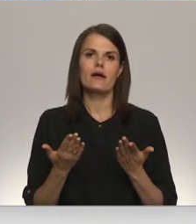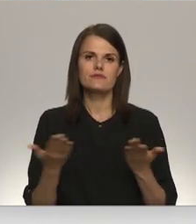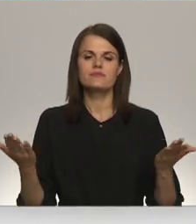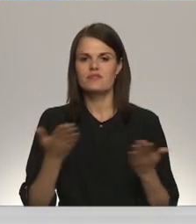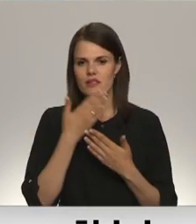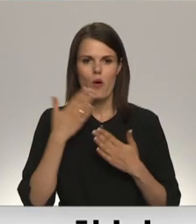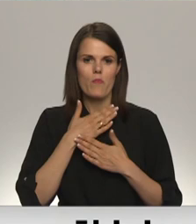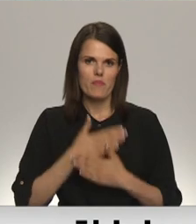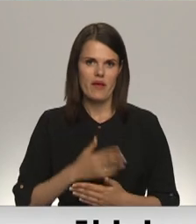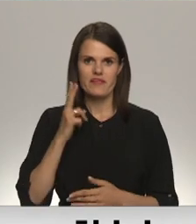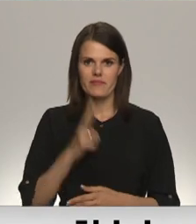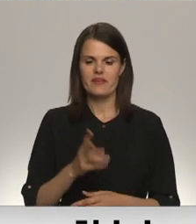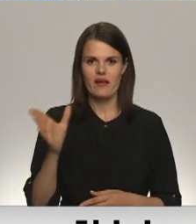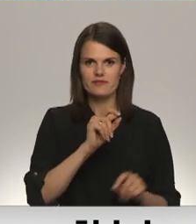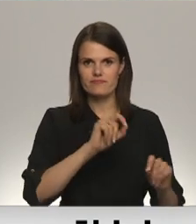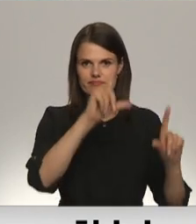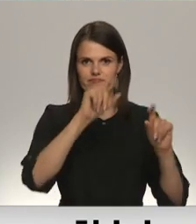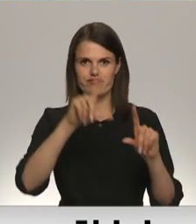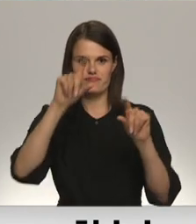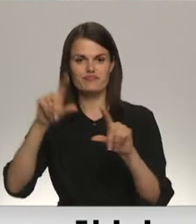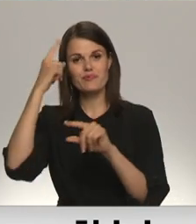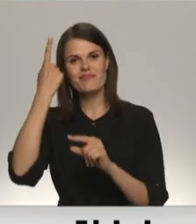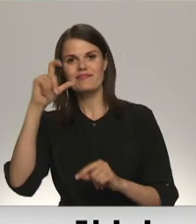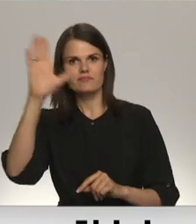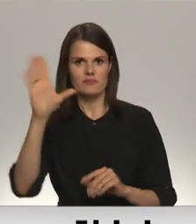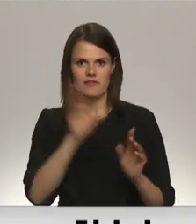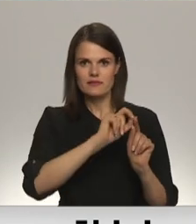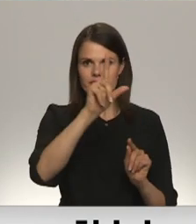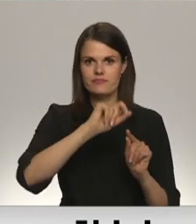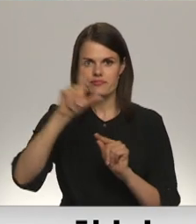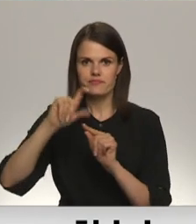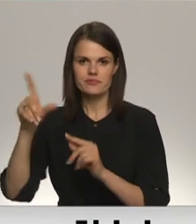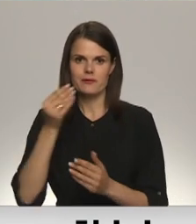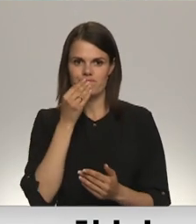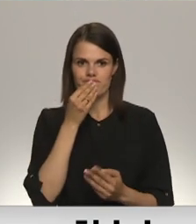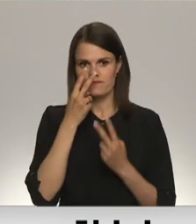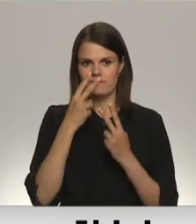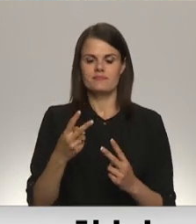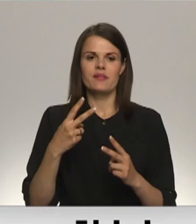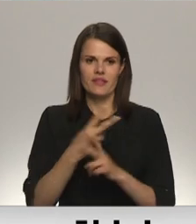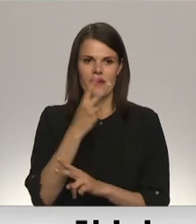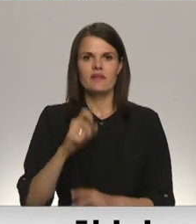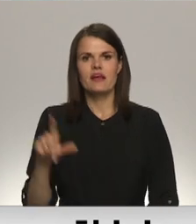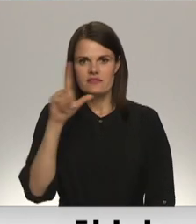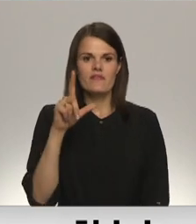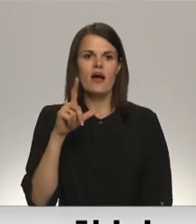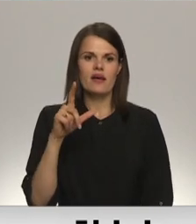nav patīkami, ka visur ir klāt. Un tagad jaunas pārtikas, teiktu, tā vienkārši divreiz vairāk